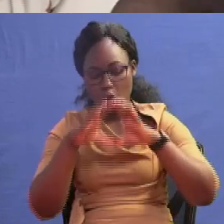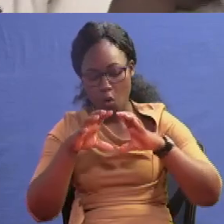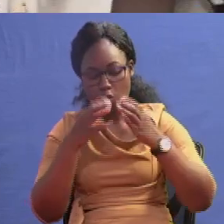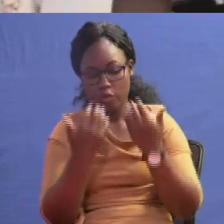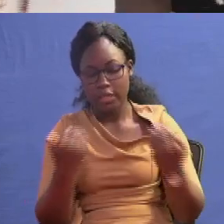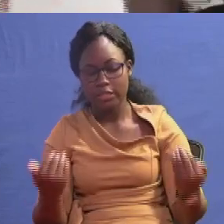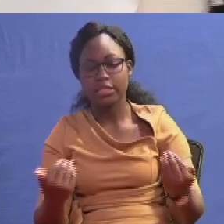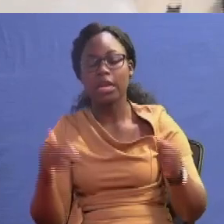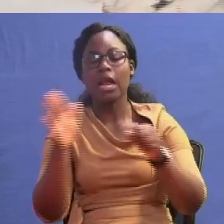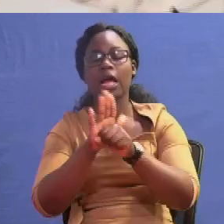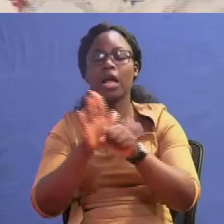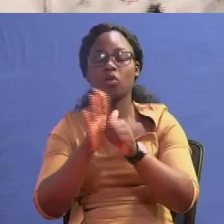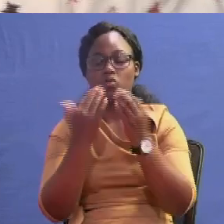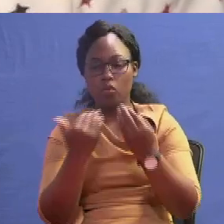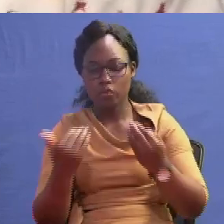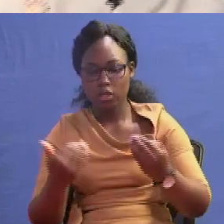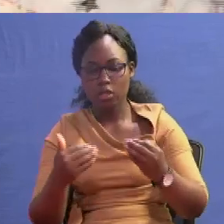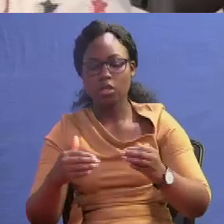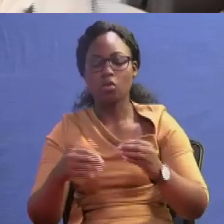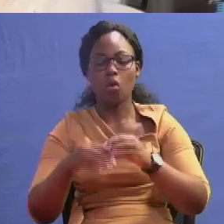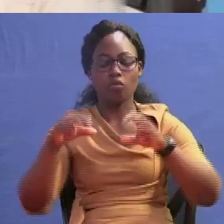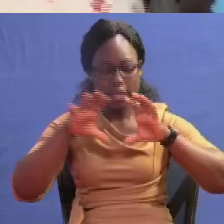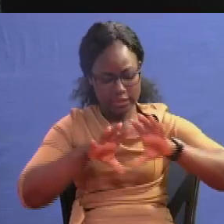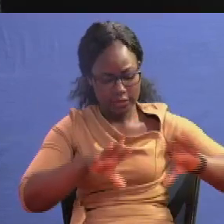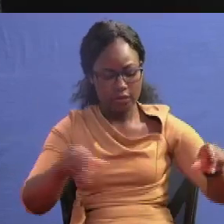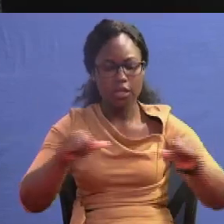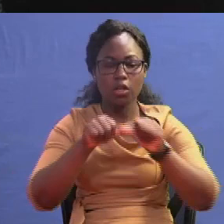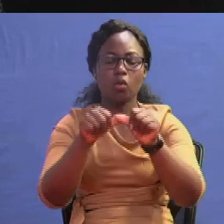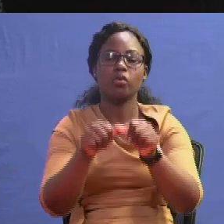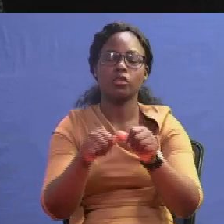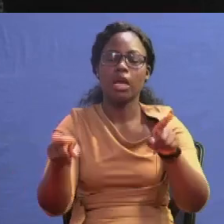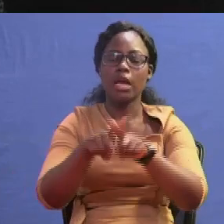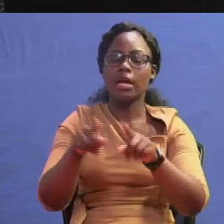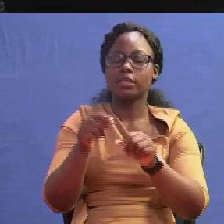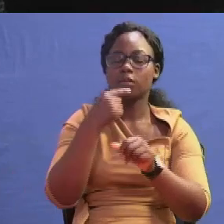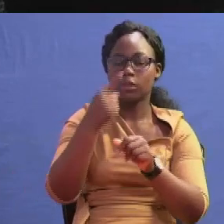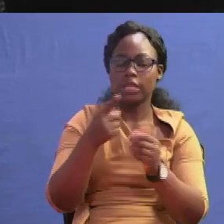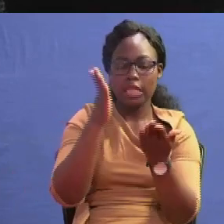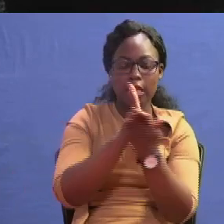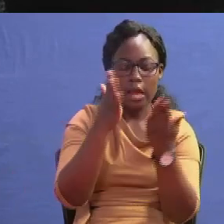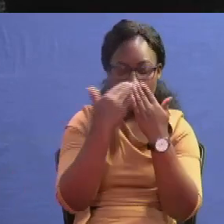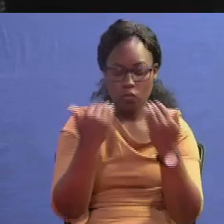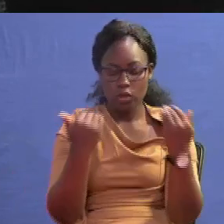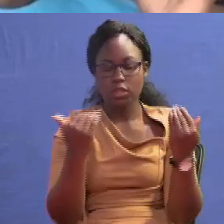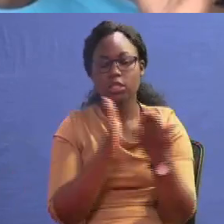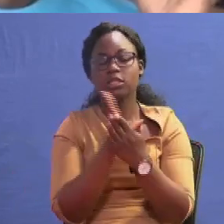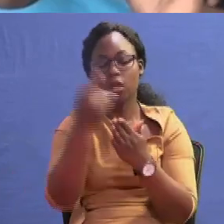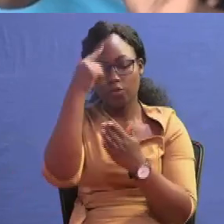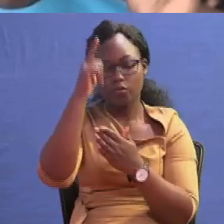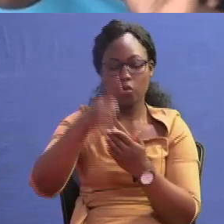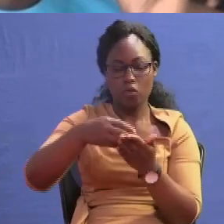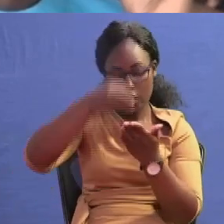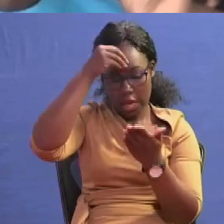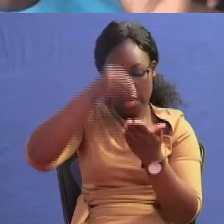idadi ya watoto wanaoathirika inazidi kuongezeka. Aidha, Bore aliorodhesha haki za watoto kama vile haki ya kusoma